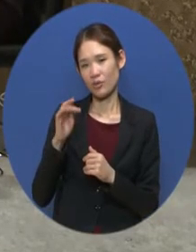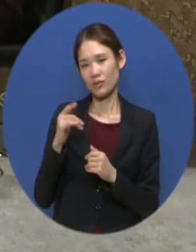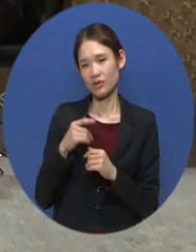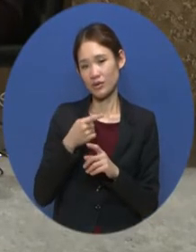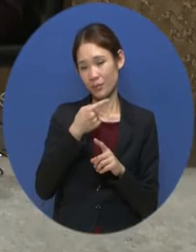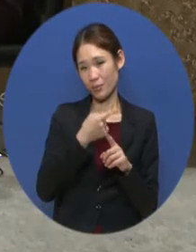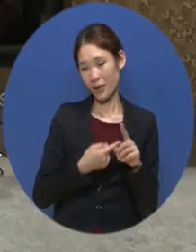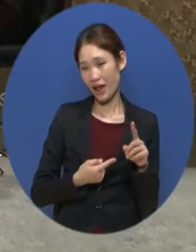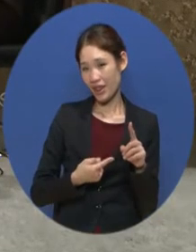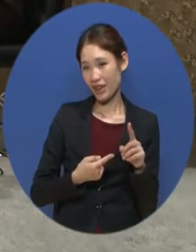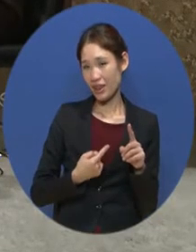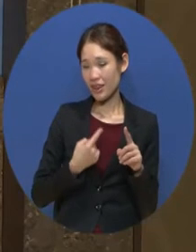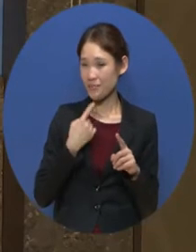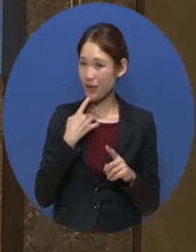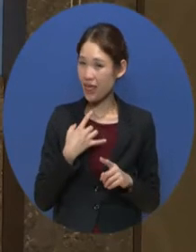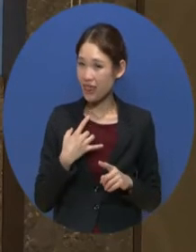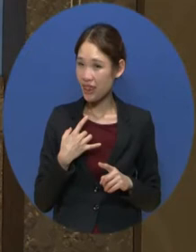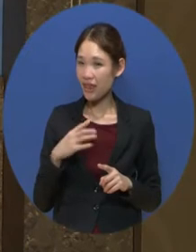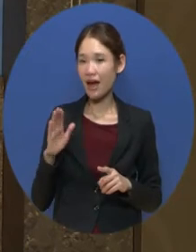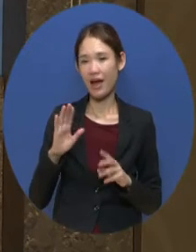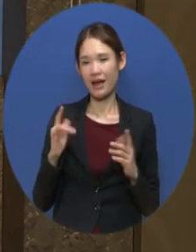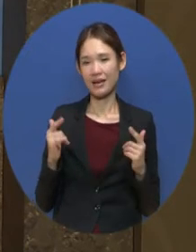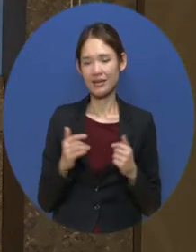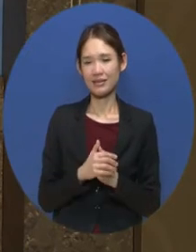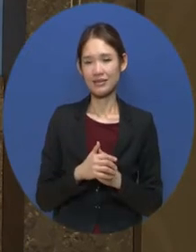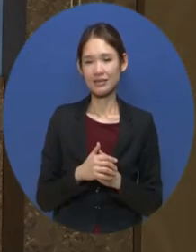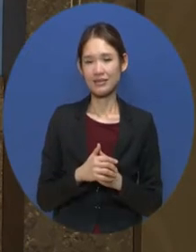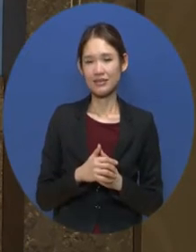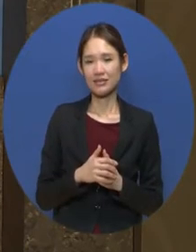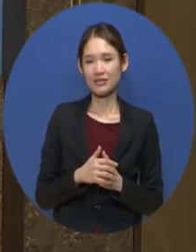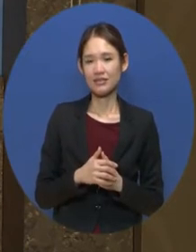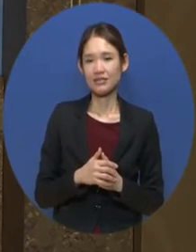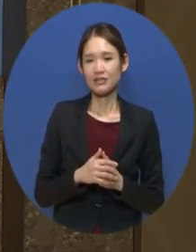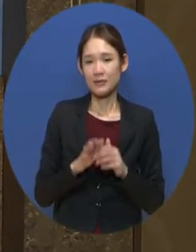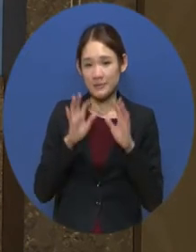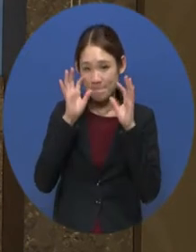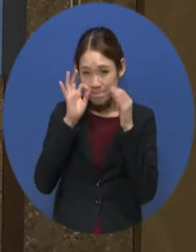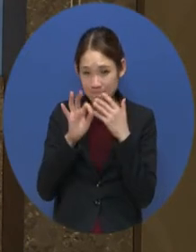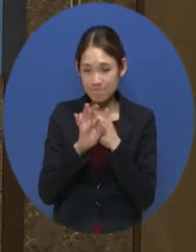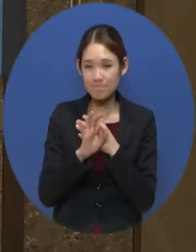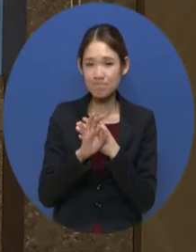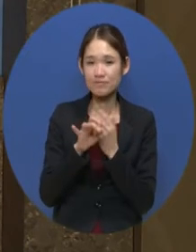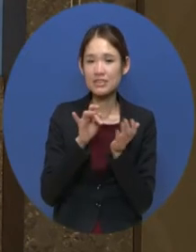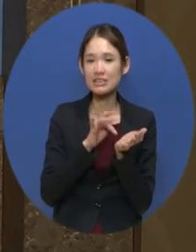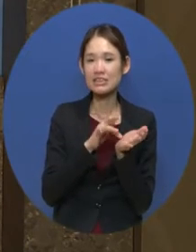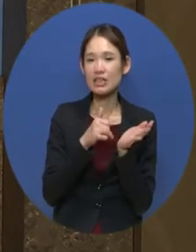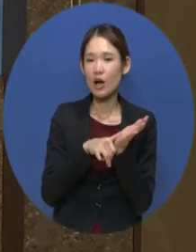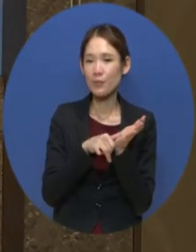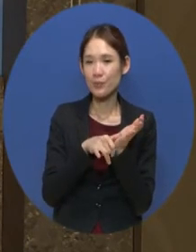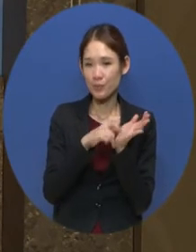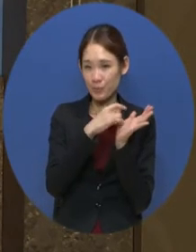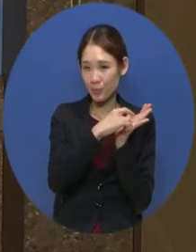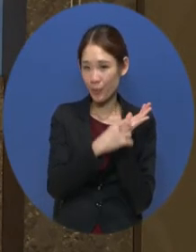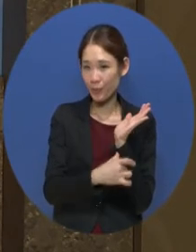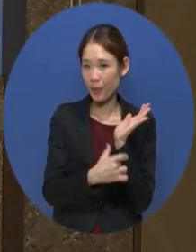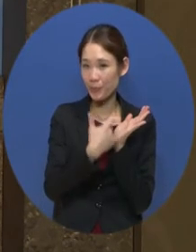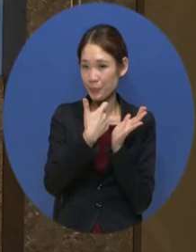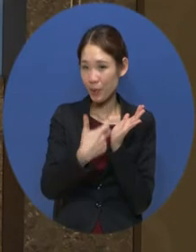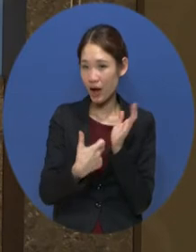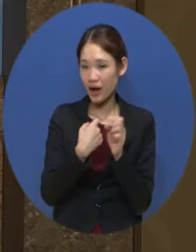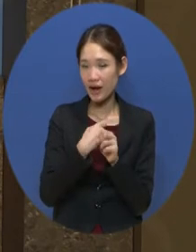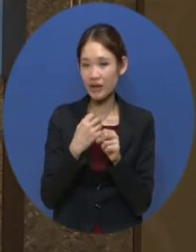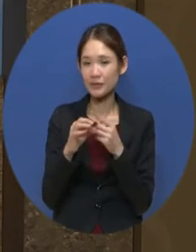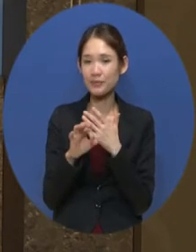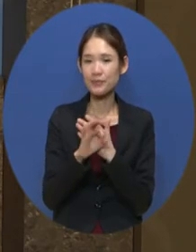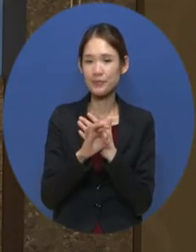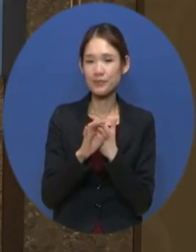그러면은 반쪽짜리 아닙니다. 그러진 않고 처방전에 보시면은 네. 의약품 목록을 촬영하면은 네. 이 처방전에 사용된